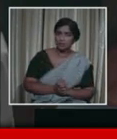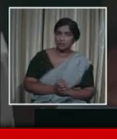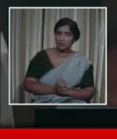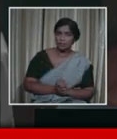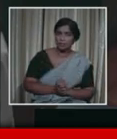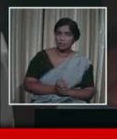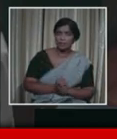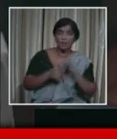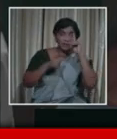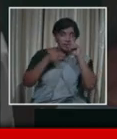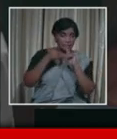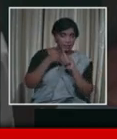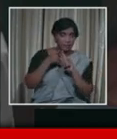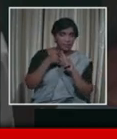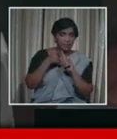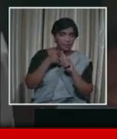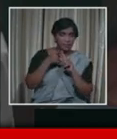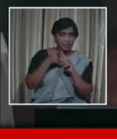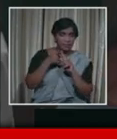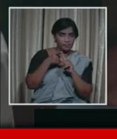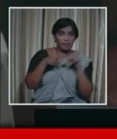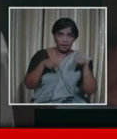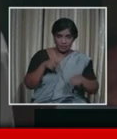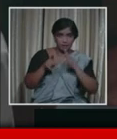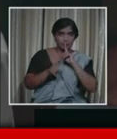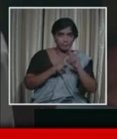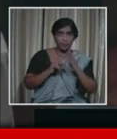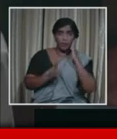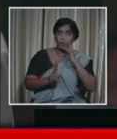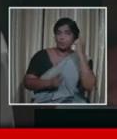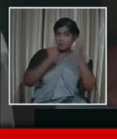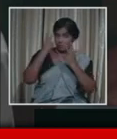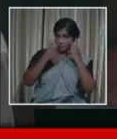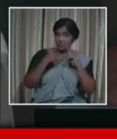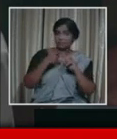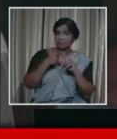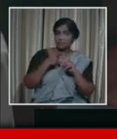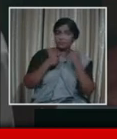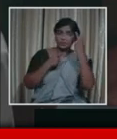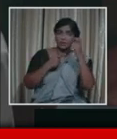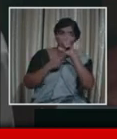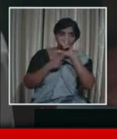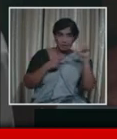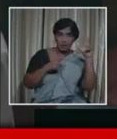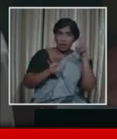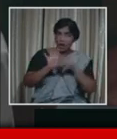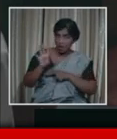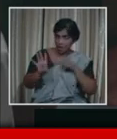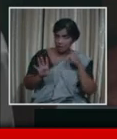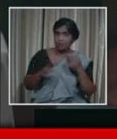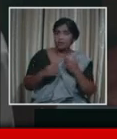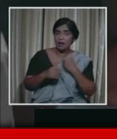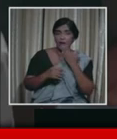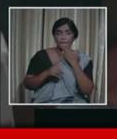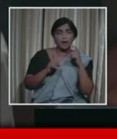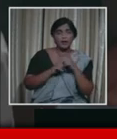එක ශේෂ්ත්‍රයක් පිළිබඳ කතා කරාම සංසාරක ශේෂ්ත්‍රය 2018 වර්ෂයේදී අපට